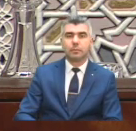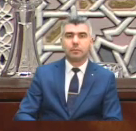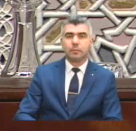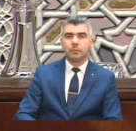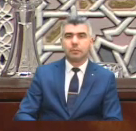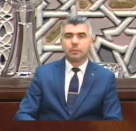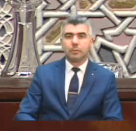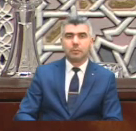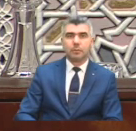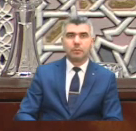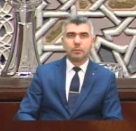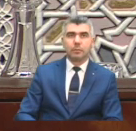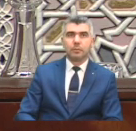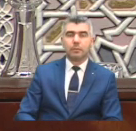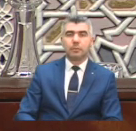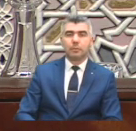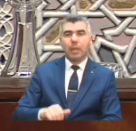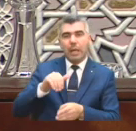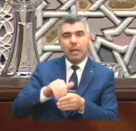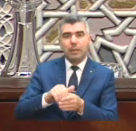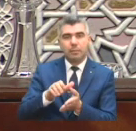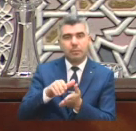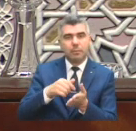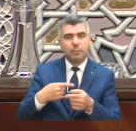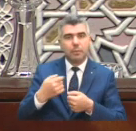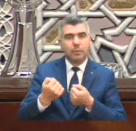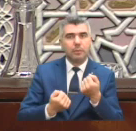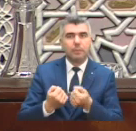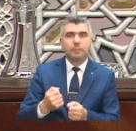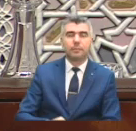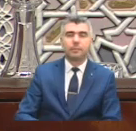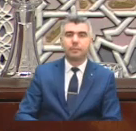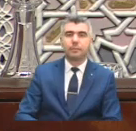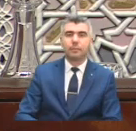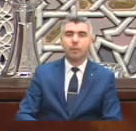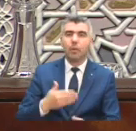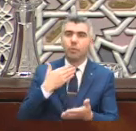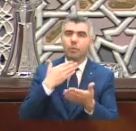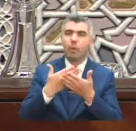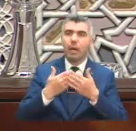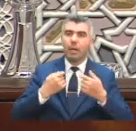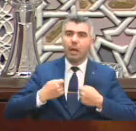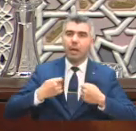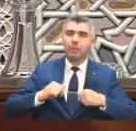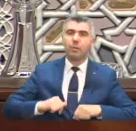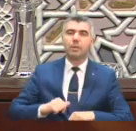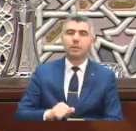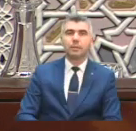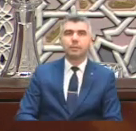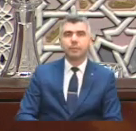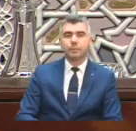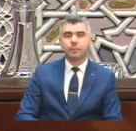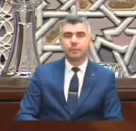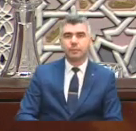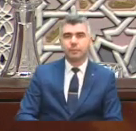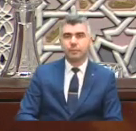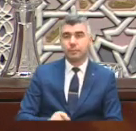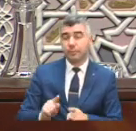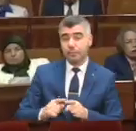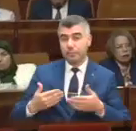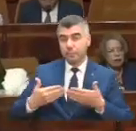تفضل سيدنا المحترم فريق الأصالة والمعاصرة. شكرا سيد الرئيس. سيد الوزير، في الحقيقة